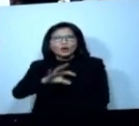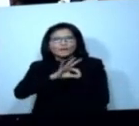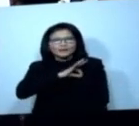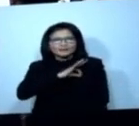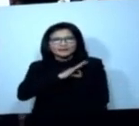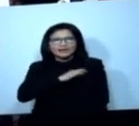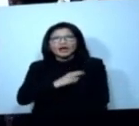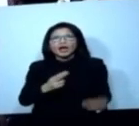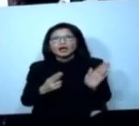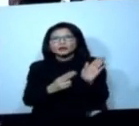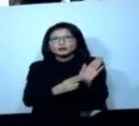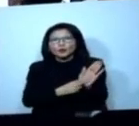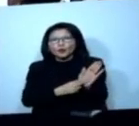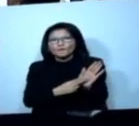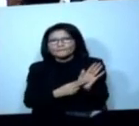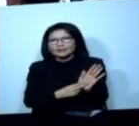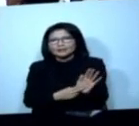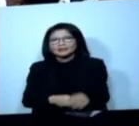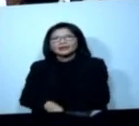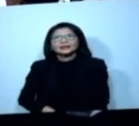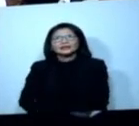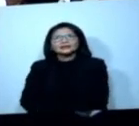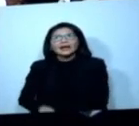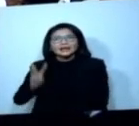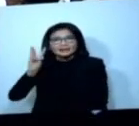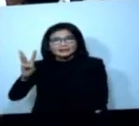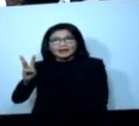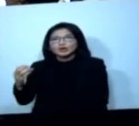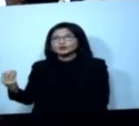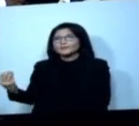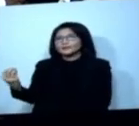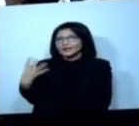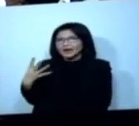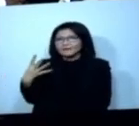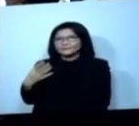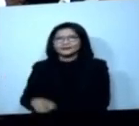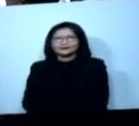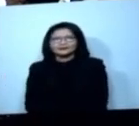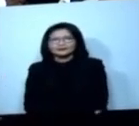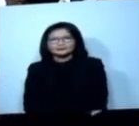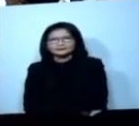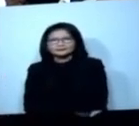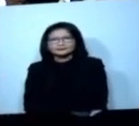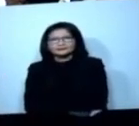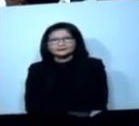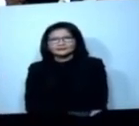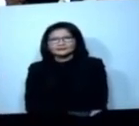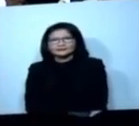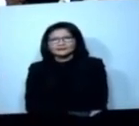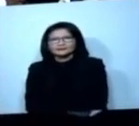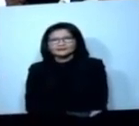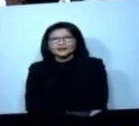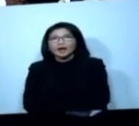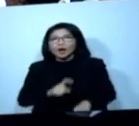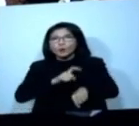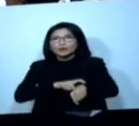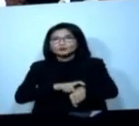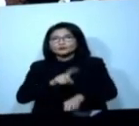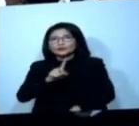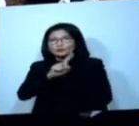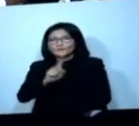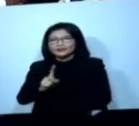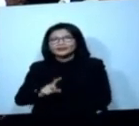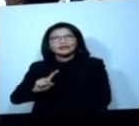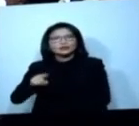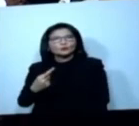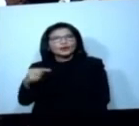koktail efek bagi Kim, tentu menimbulkan problema baru di internal masing-masing partai. Bisa menjadi api dalam sekam sebagaimana